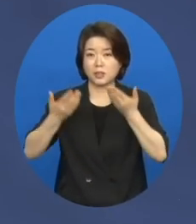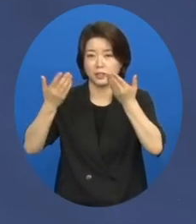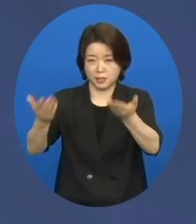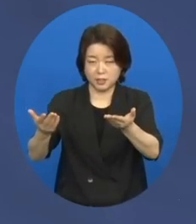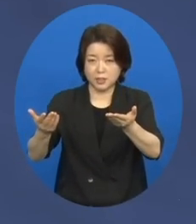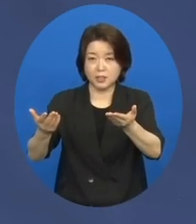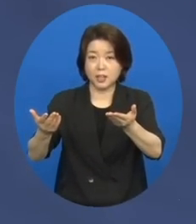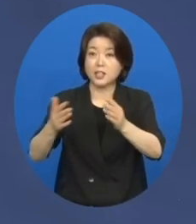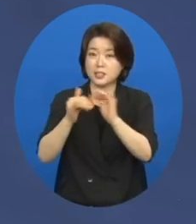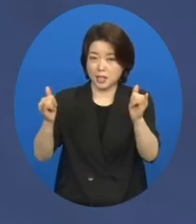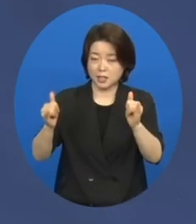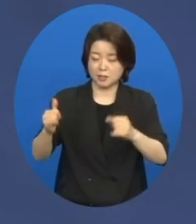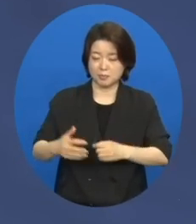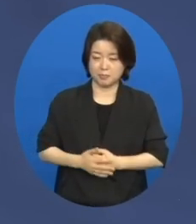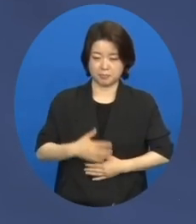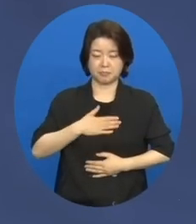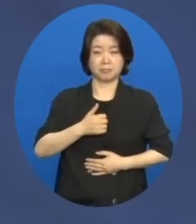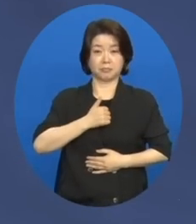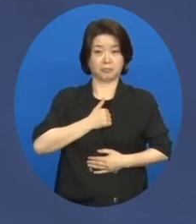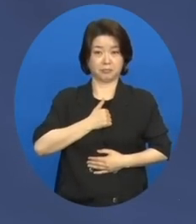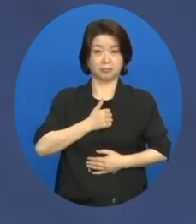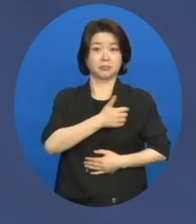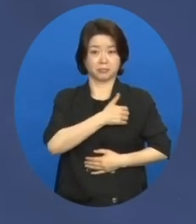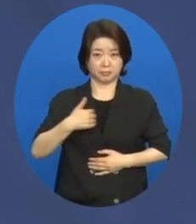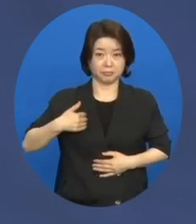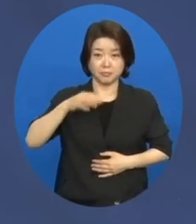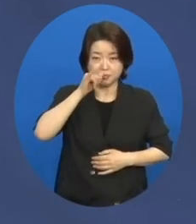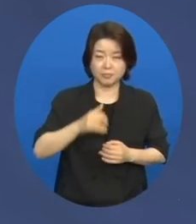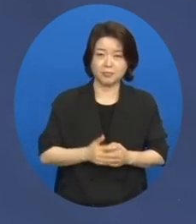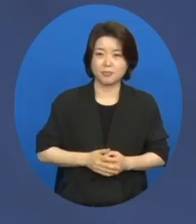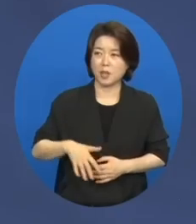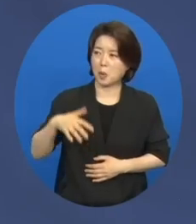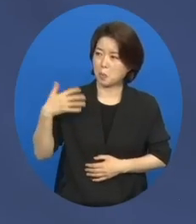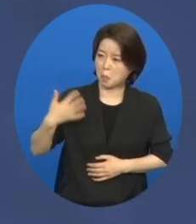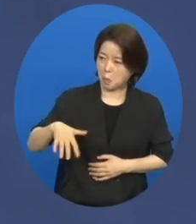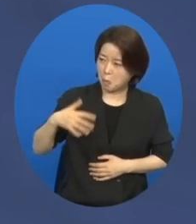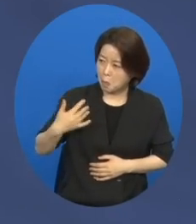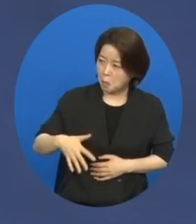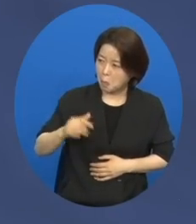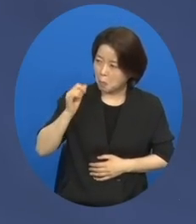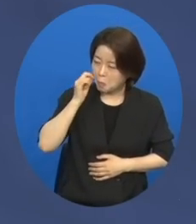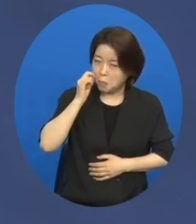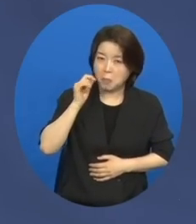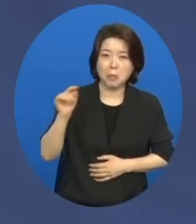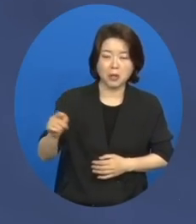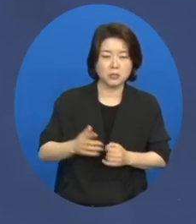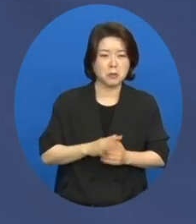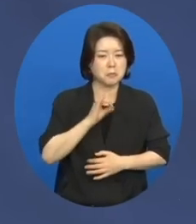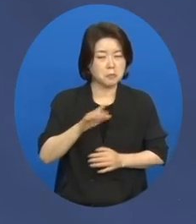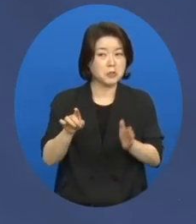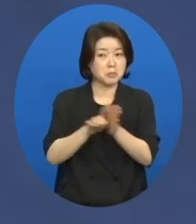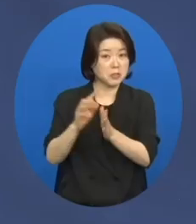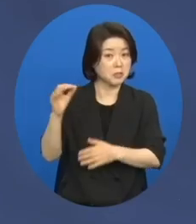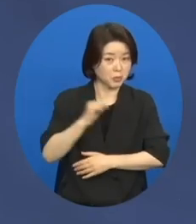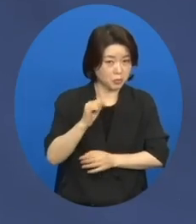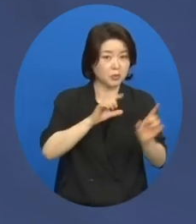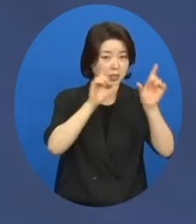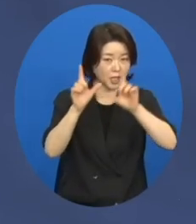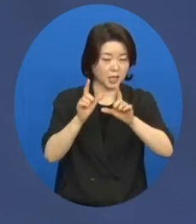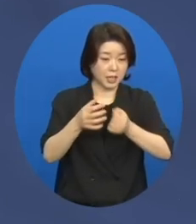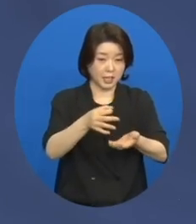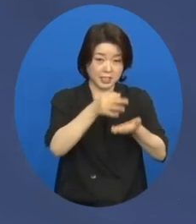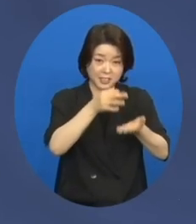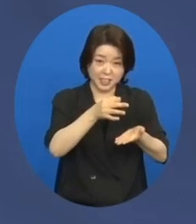저희 나름대로 뿌듯한 자부심이 있었어요. 그래, 대단하진 못하지만 그래도 오직 믿음으로 산다. 재정에 관한